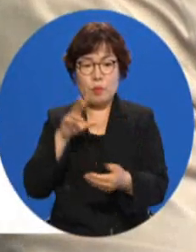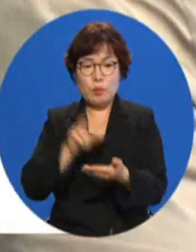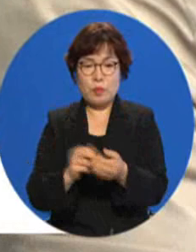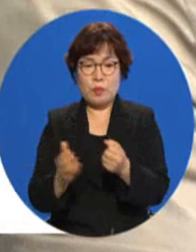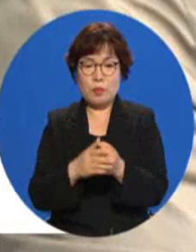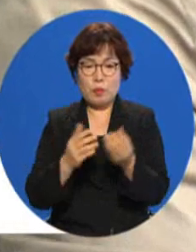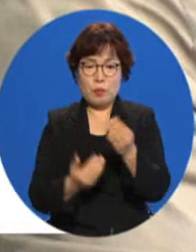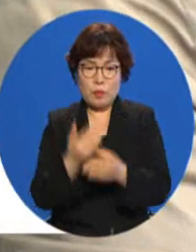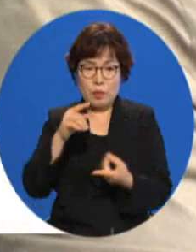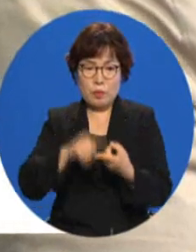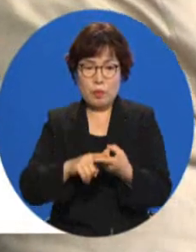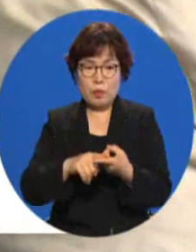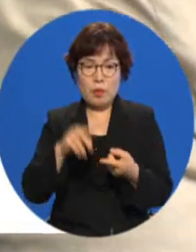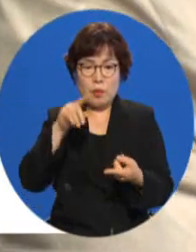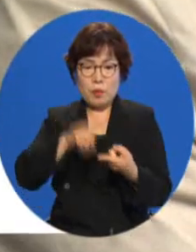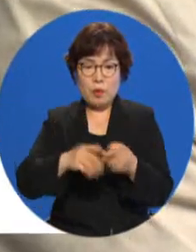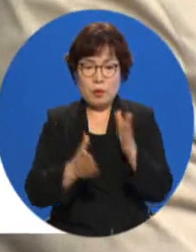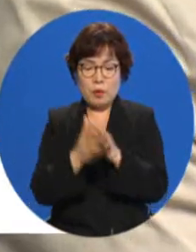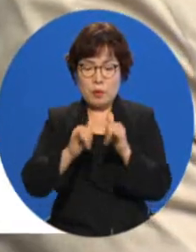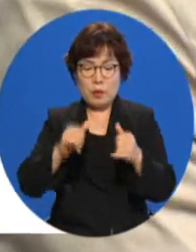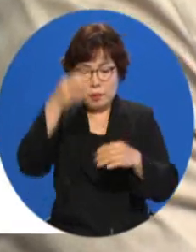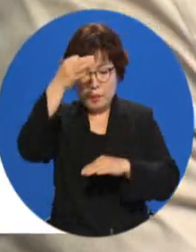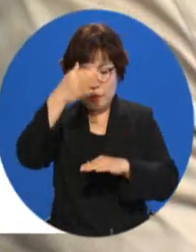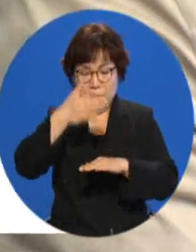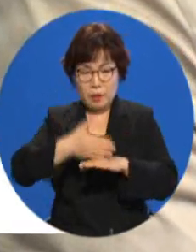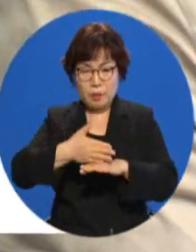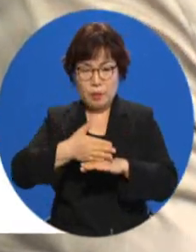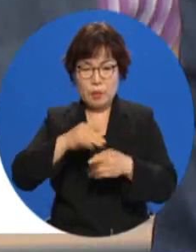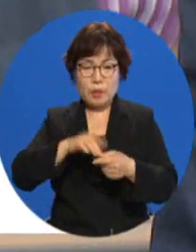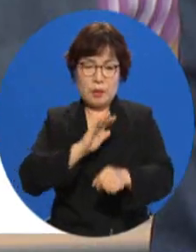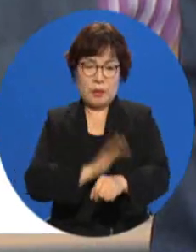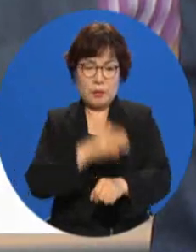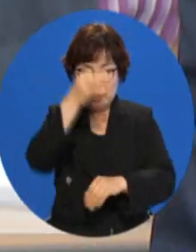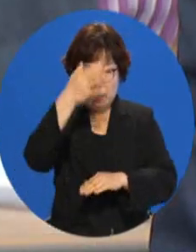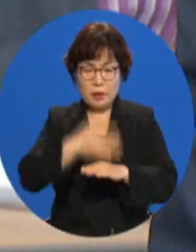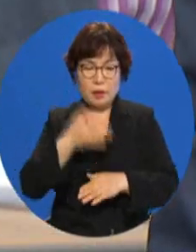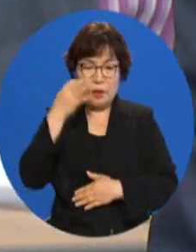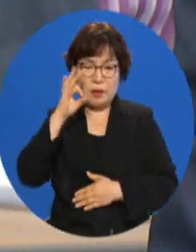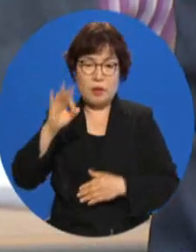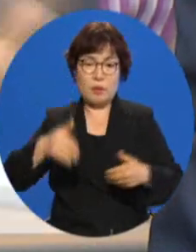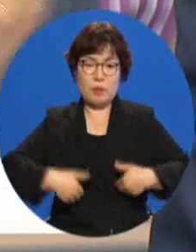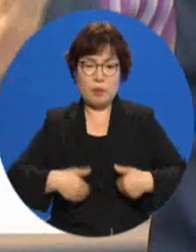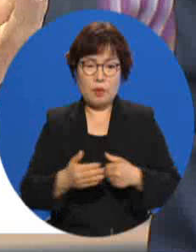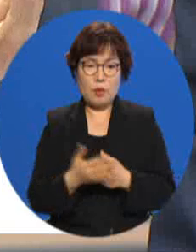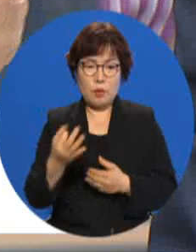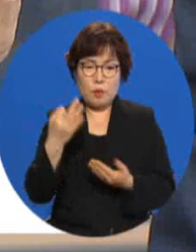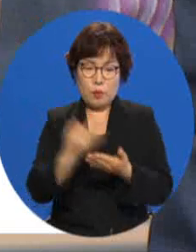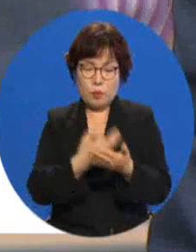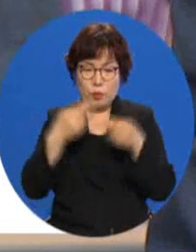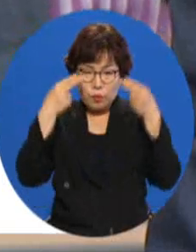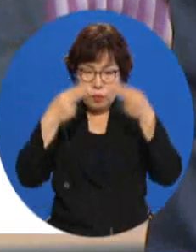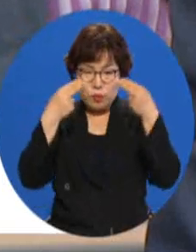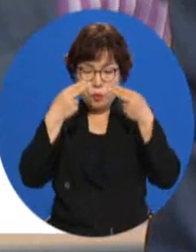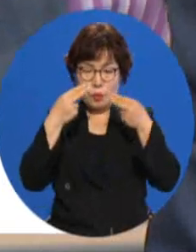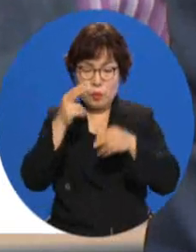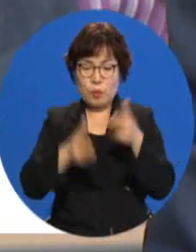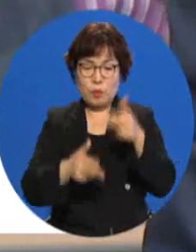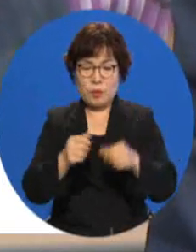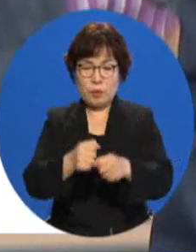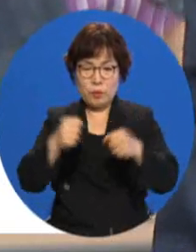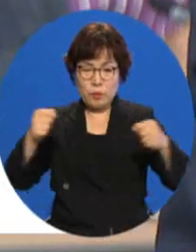아닙니까? 그럼 거기에 대해서 시민들한테 전부 다 하고 돈 되는 것은 엄청나게 증설하면서